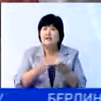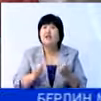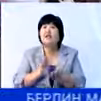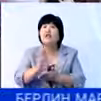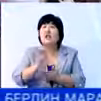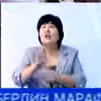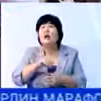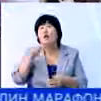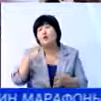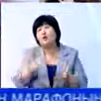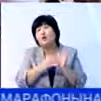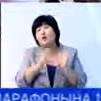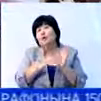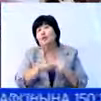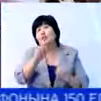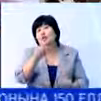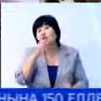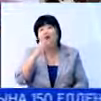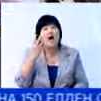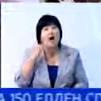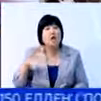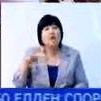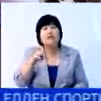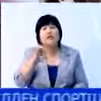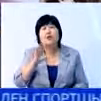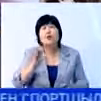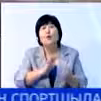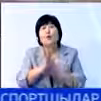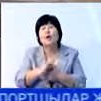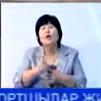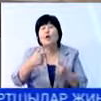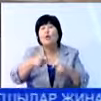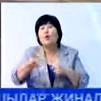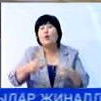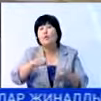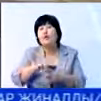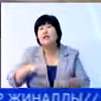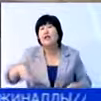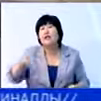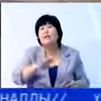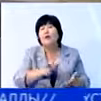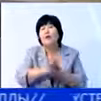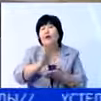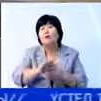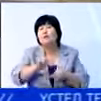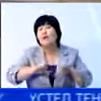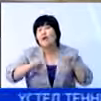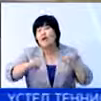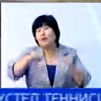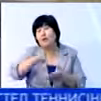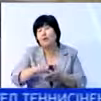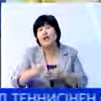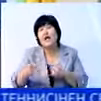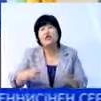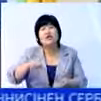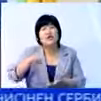бастады. Ал 1981 жылы Алматы облыстық Жетісу газетінің бөлім меңгерушісі, Республикалық баспасөз комитетінің бөліміне